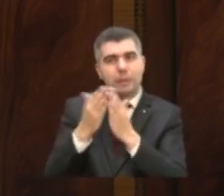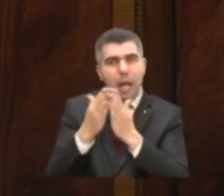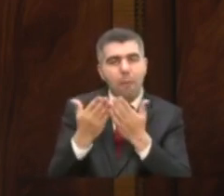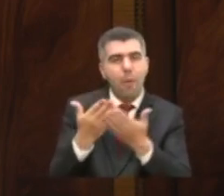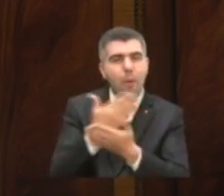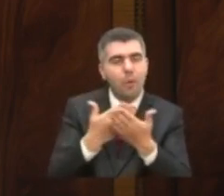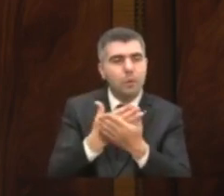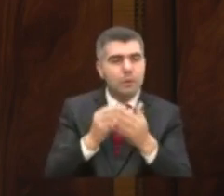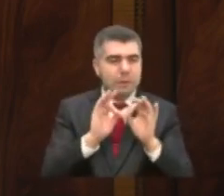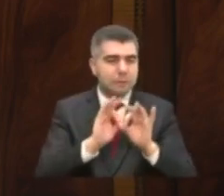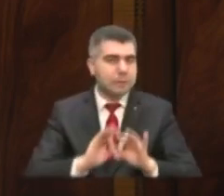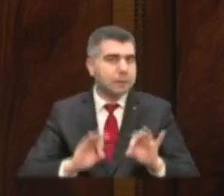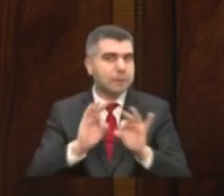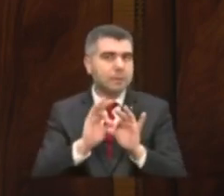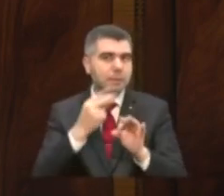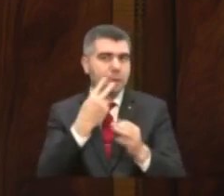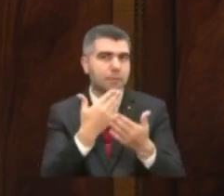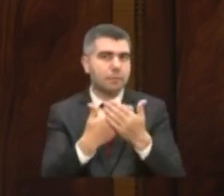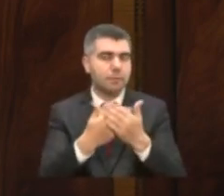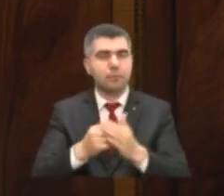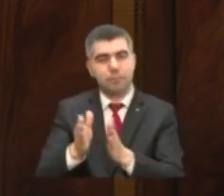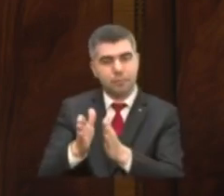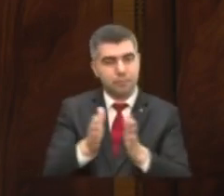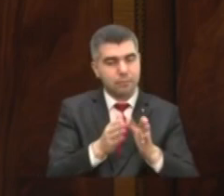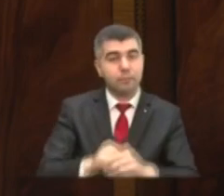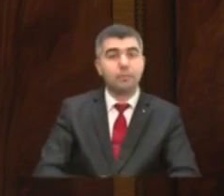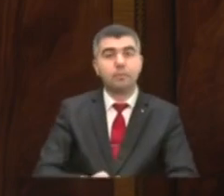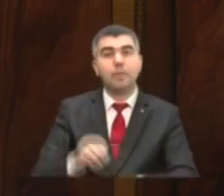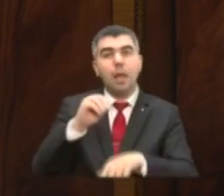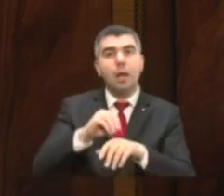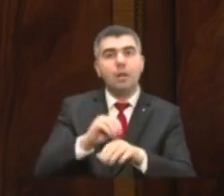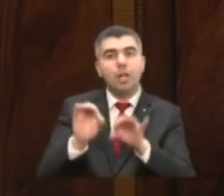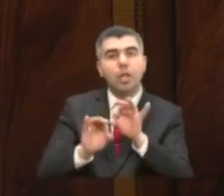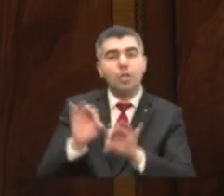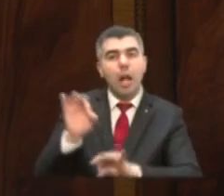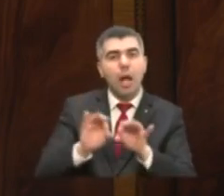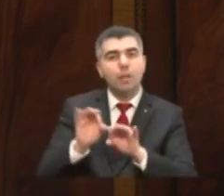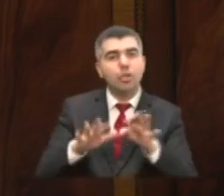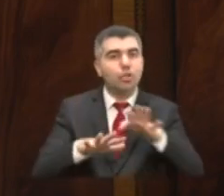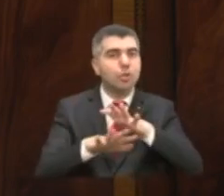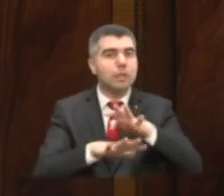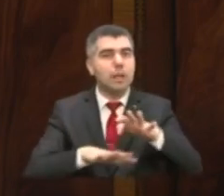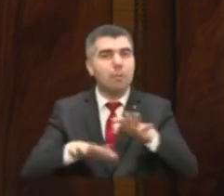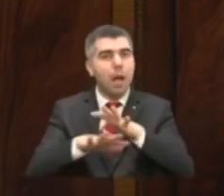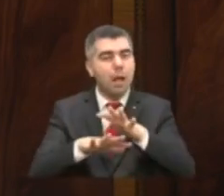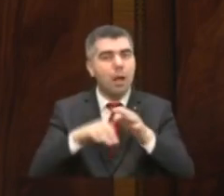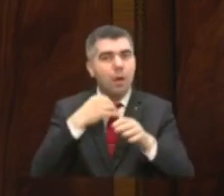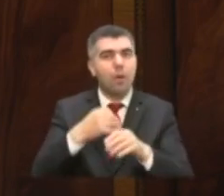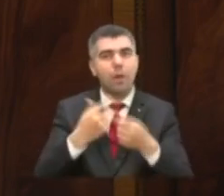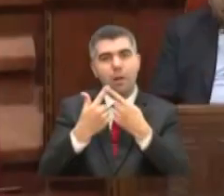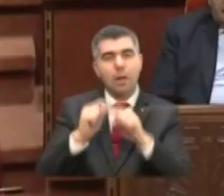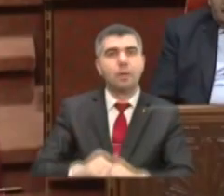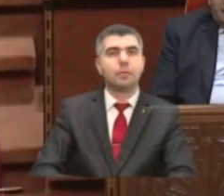لجنة المالية. أما بخصوص الإجراءات الاجتماعية الواردة بالمشروع، يمكن إبداء الملاحظة